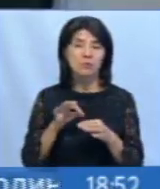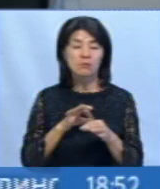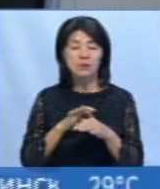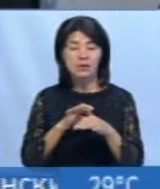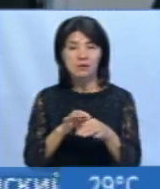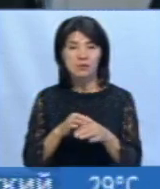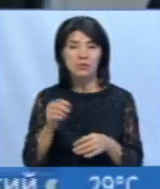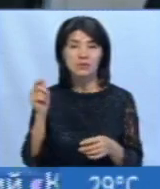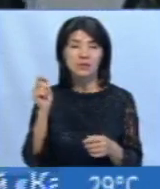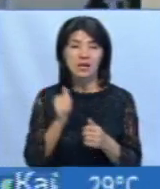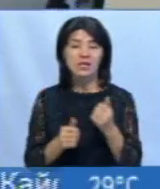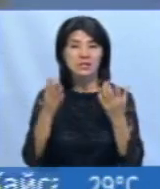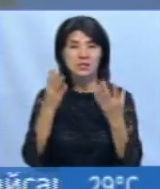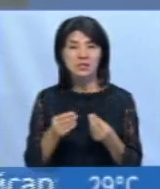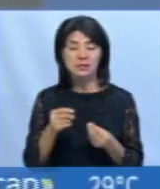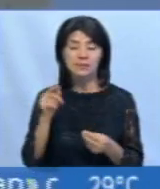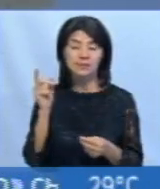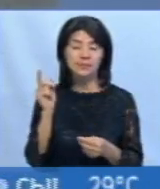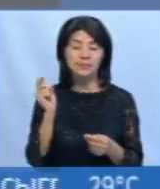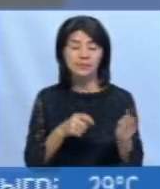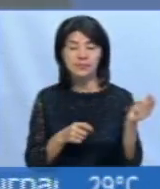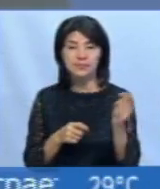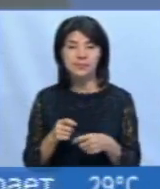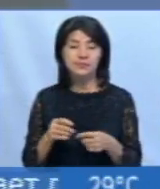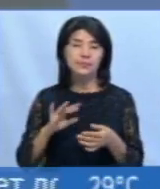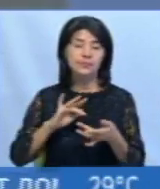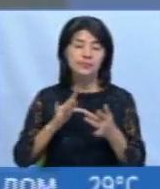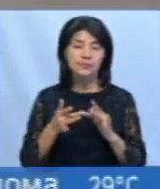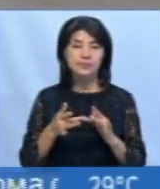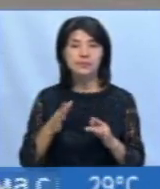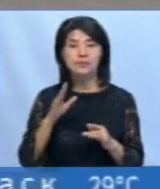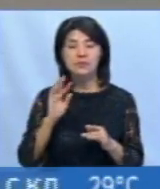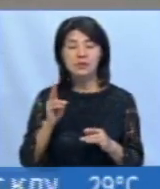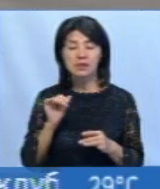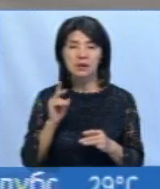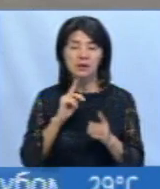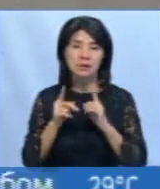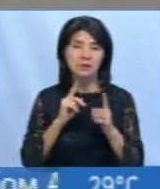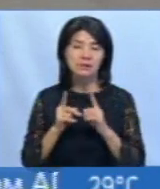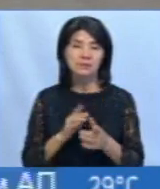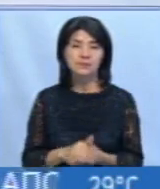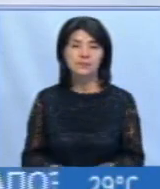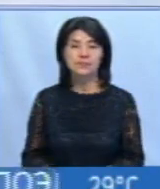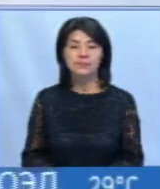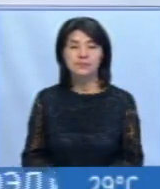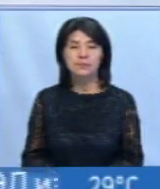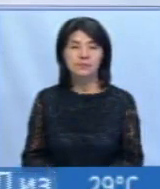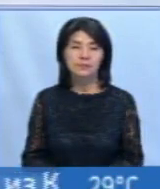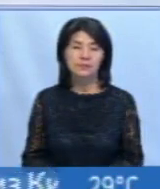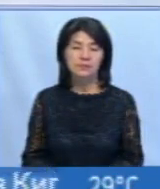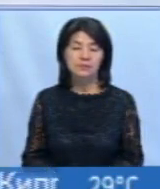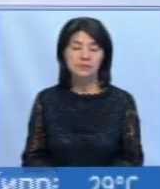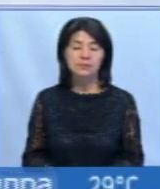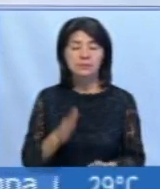регулярные выезды в населенные пункты и онлайн-конференции с жителями области. Валерия Степчук, Ертыс Ахпарат.